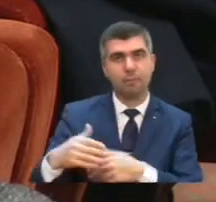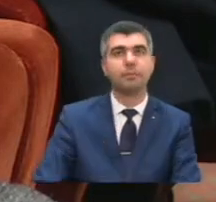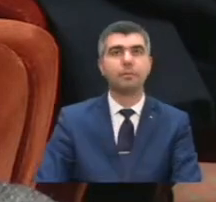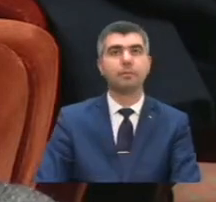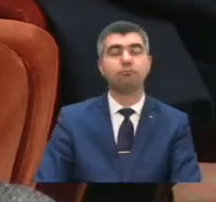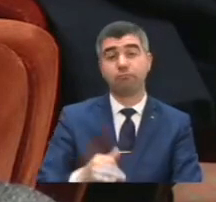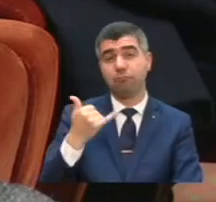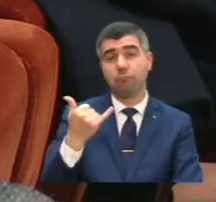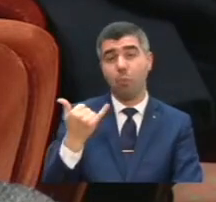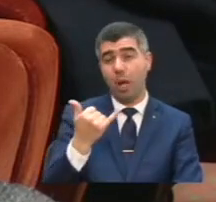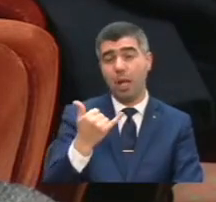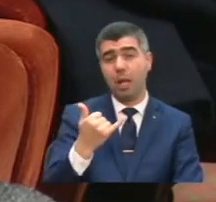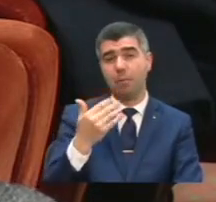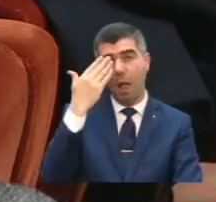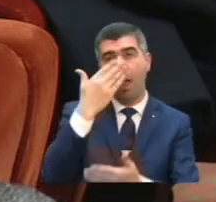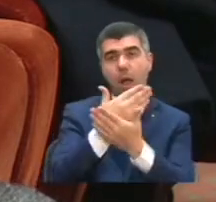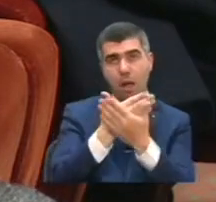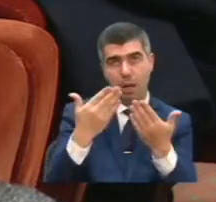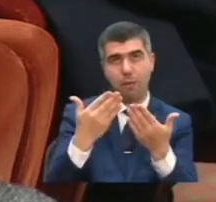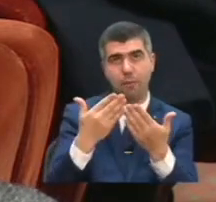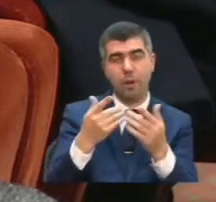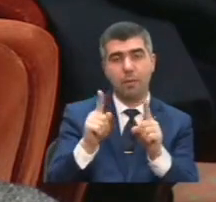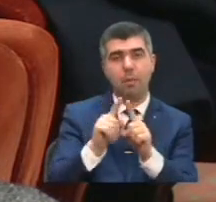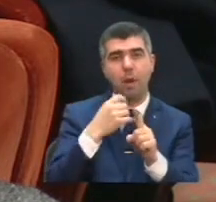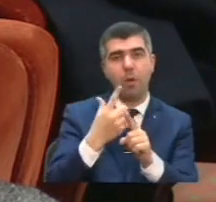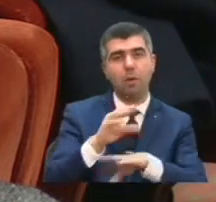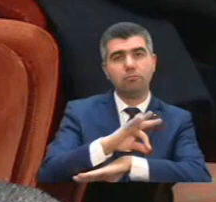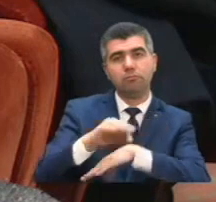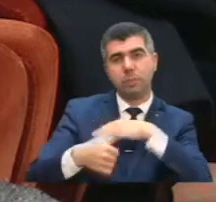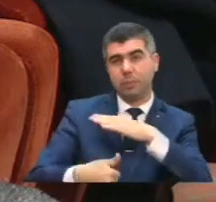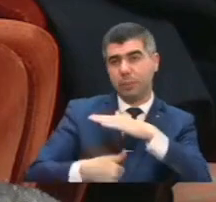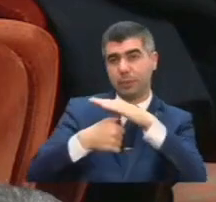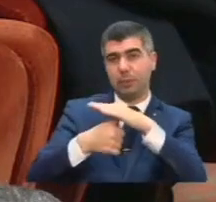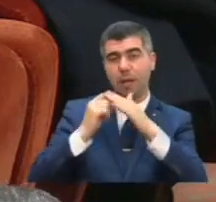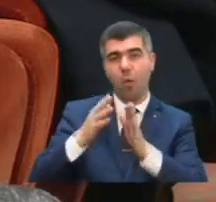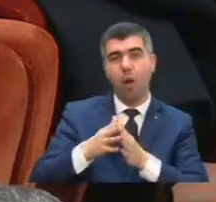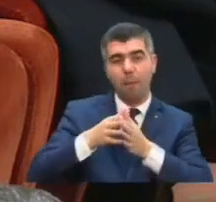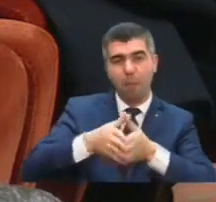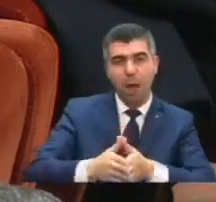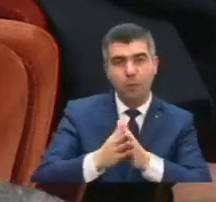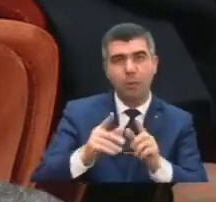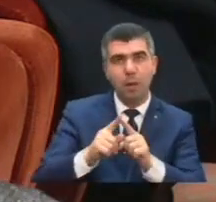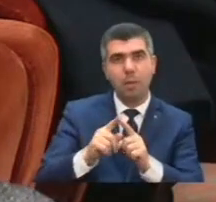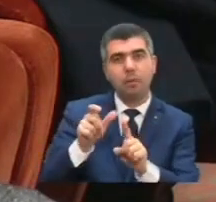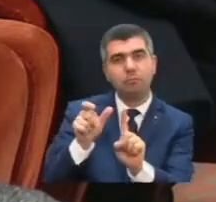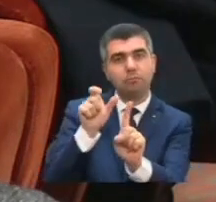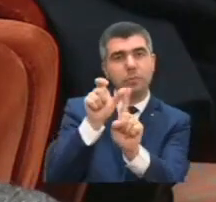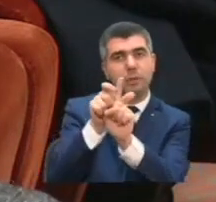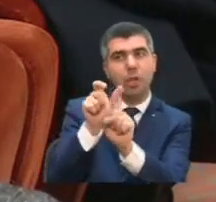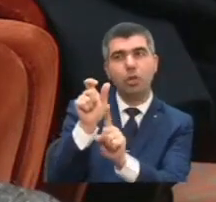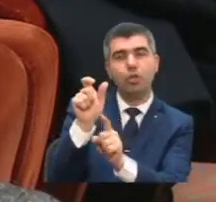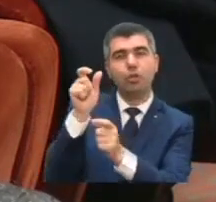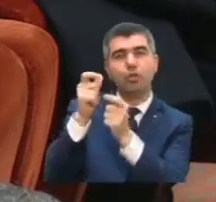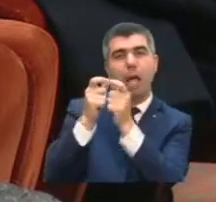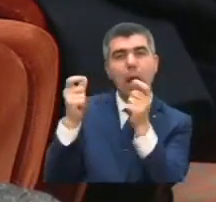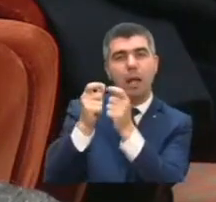السادة النواب أن هذا المشكل ماشي مشكل الوكالة الوطنية، لأنه طلب العروض رسا على واحد الشركة، هذيك الشركة وقعوا لها